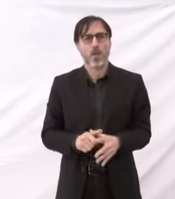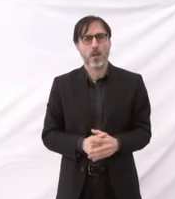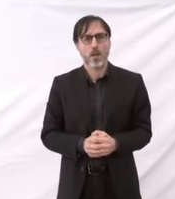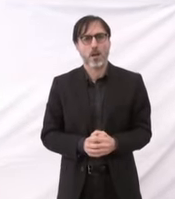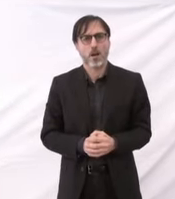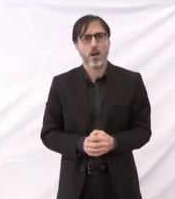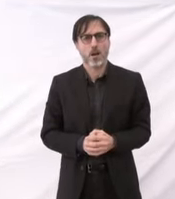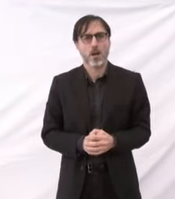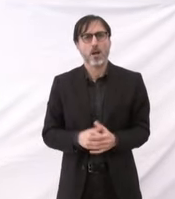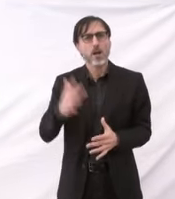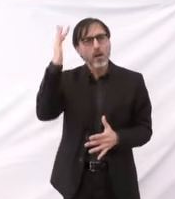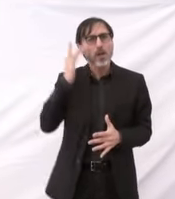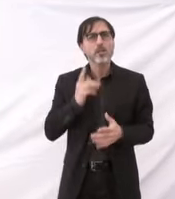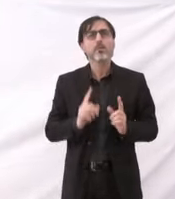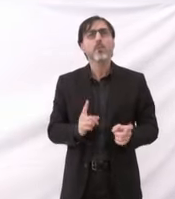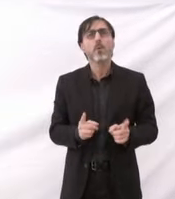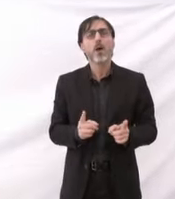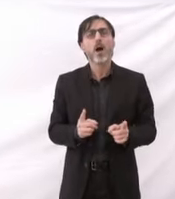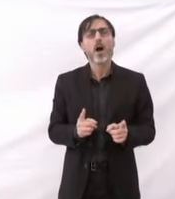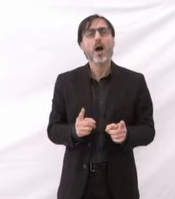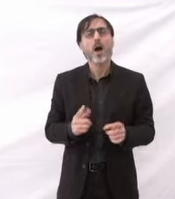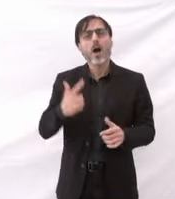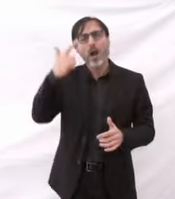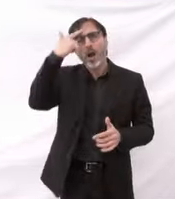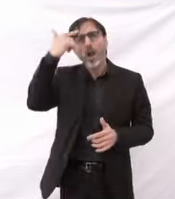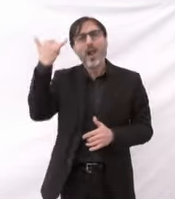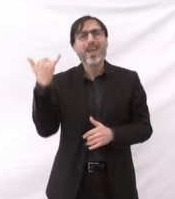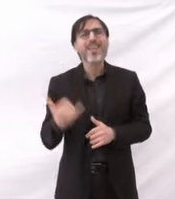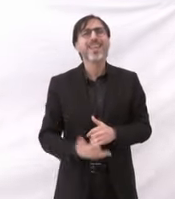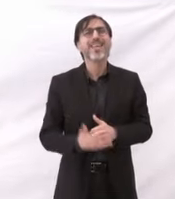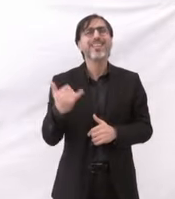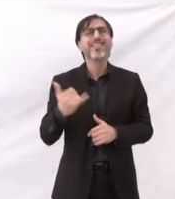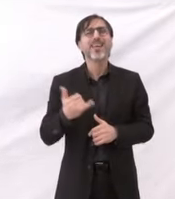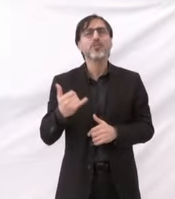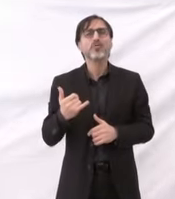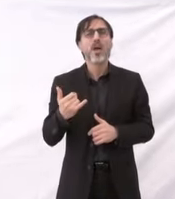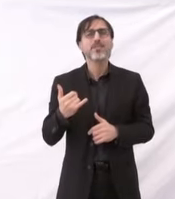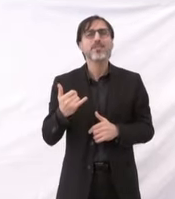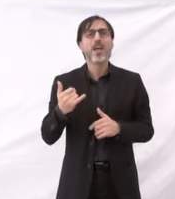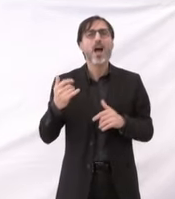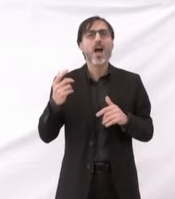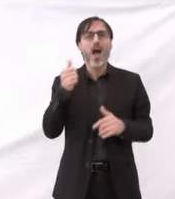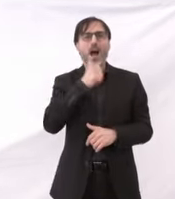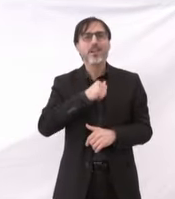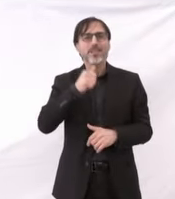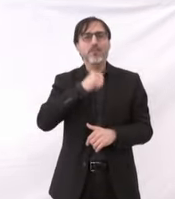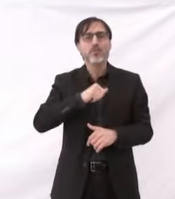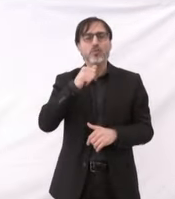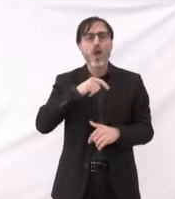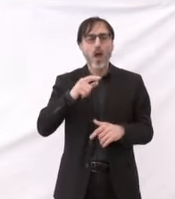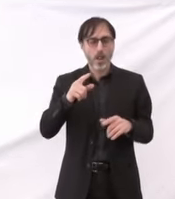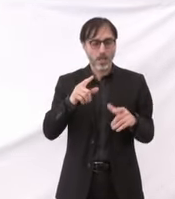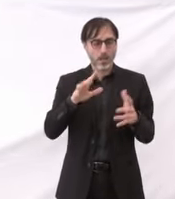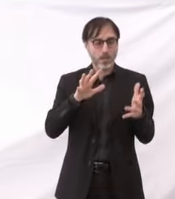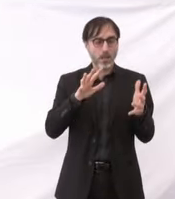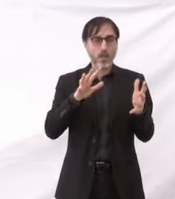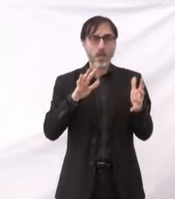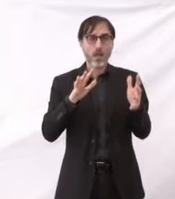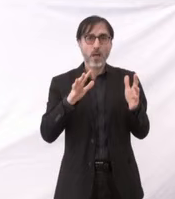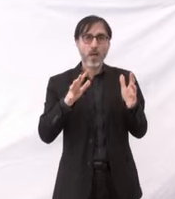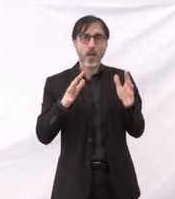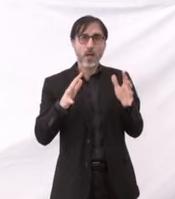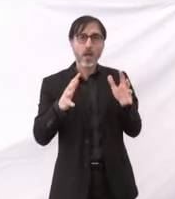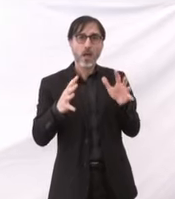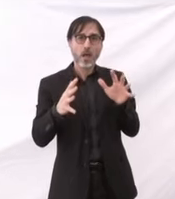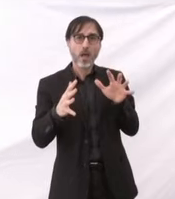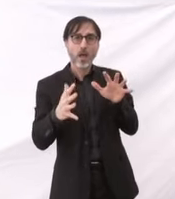c'è il rischio che l'intelligenza artificiale si trasformi